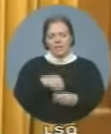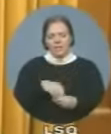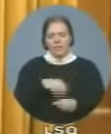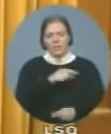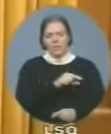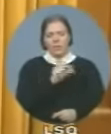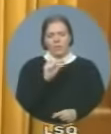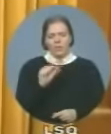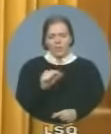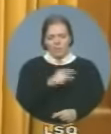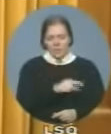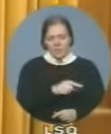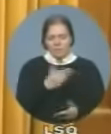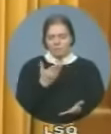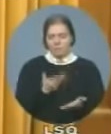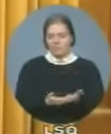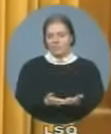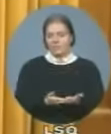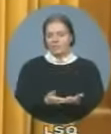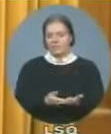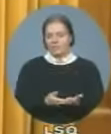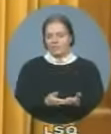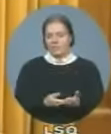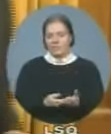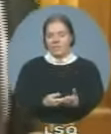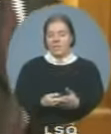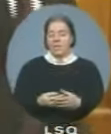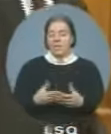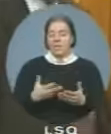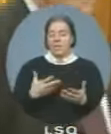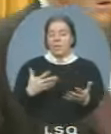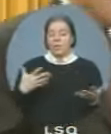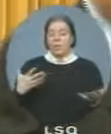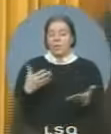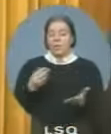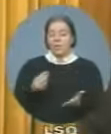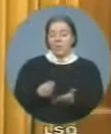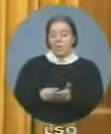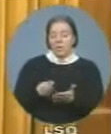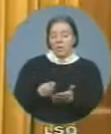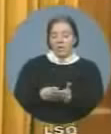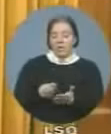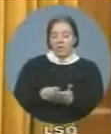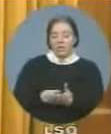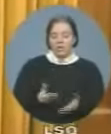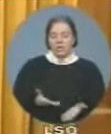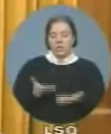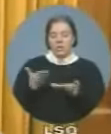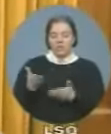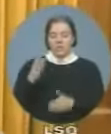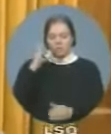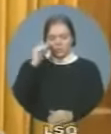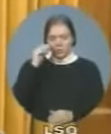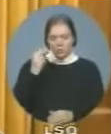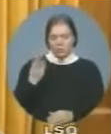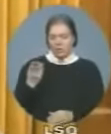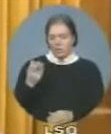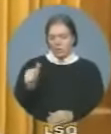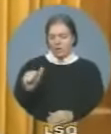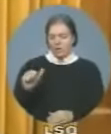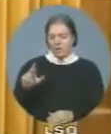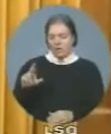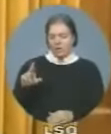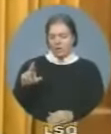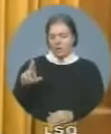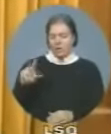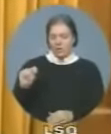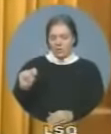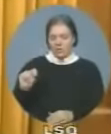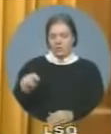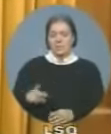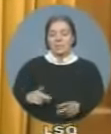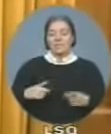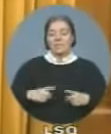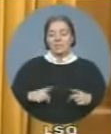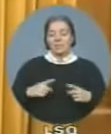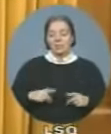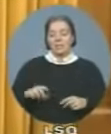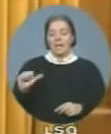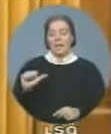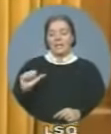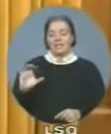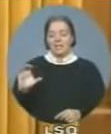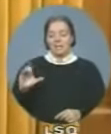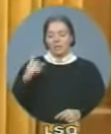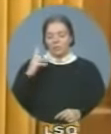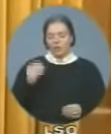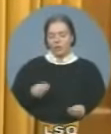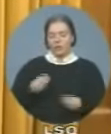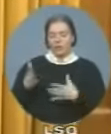Nous avons la preuve que des sommes substantielles ont été offertes à Jim Hart, à leur député de l'Alliance, pour qu'il cède sa